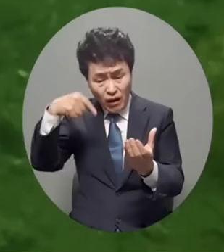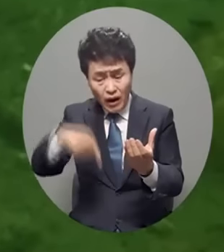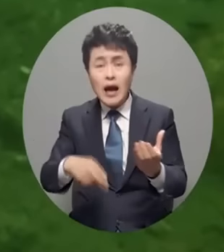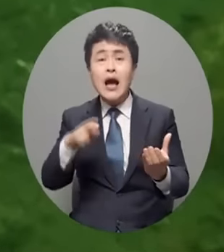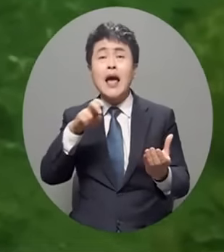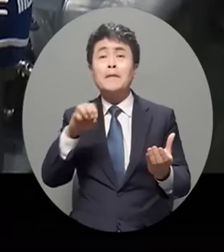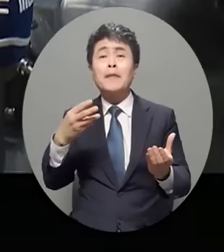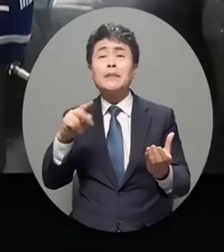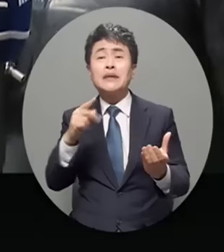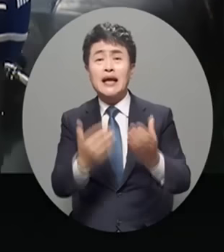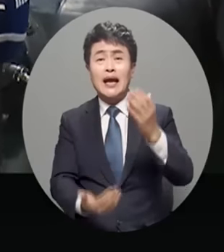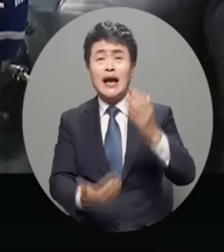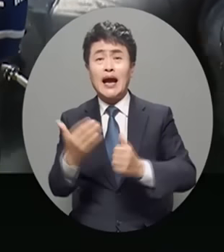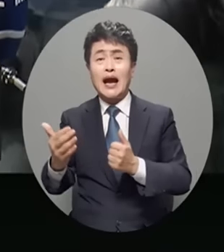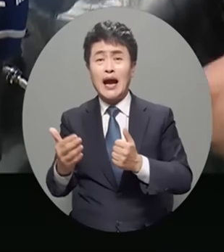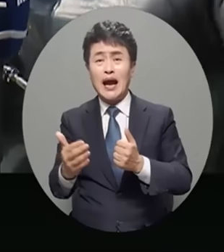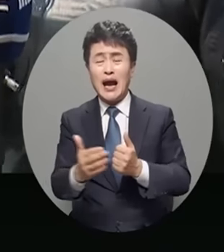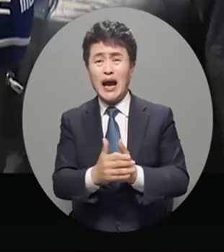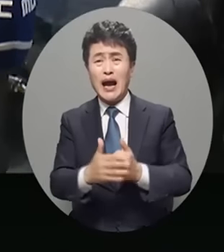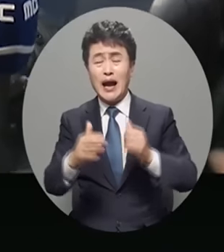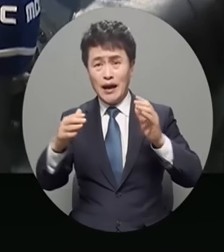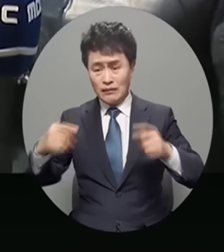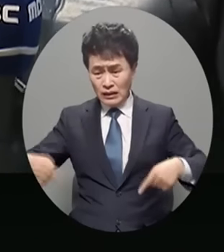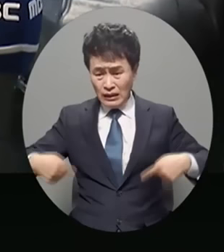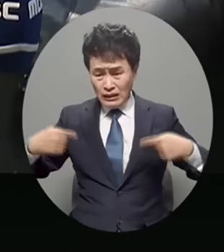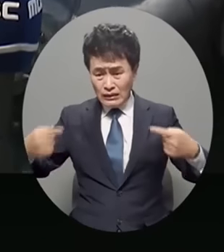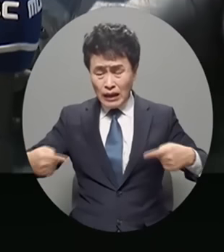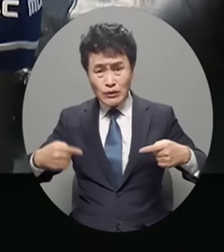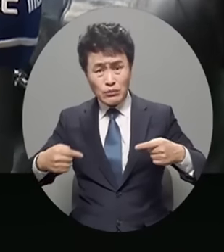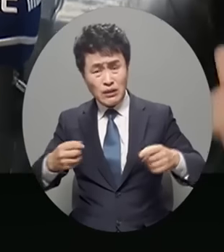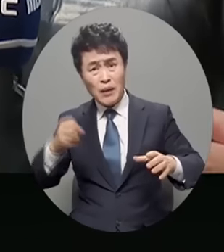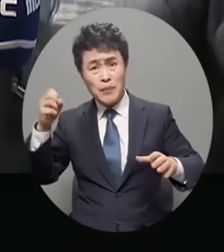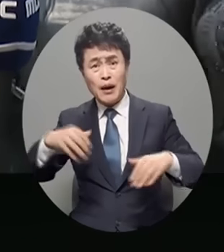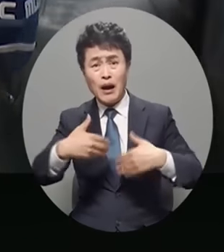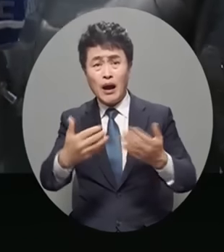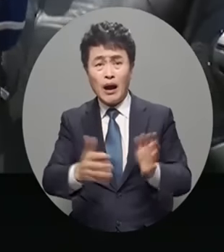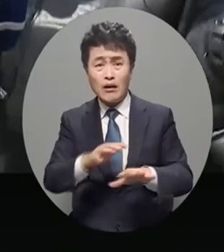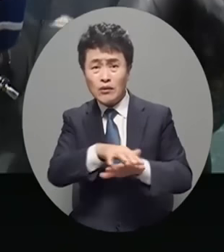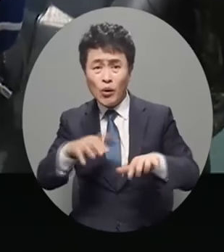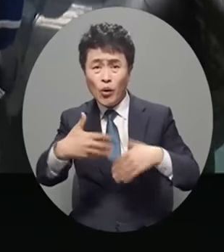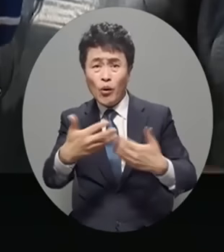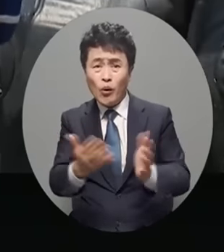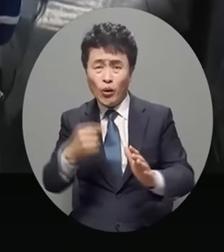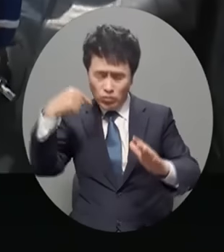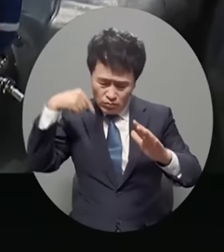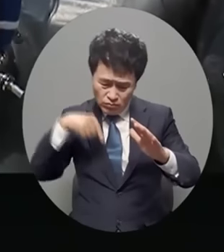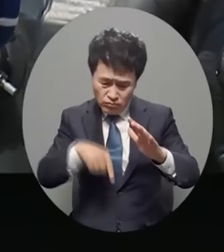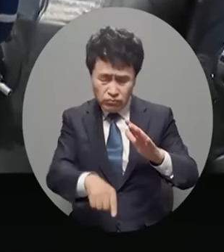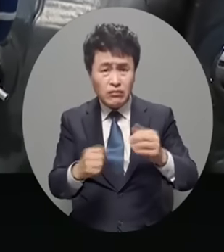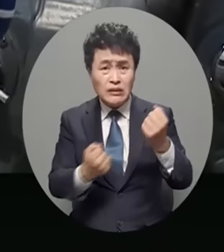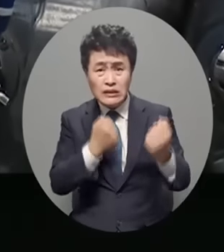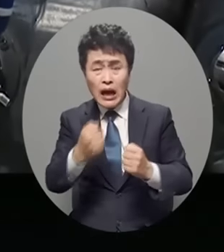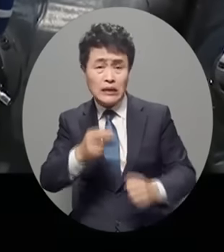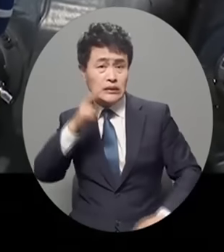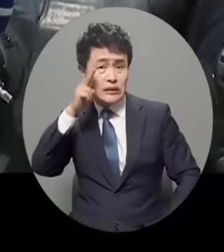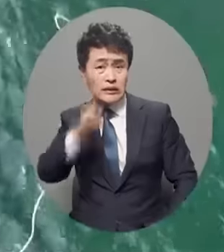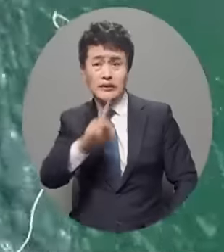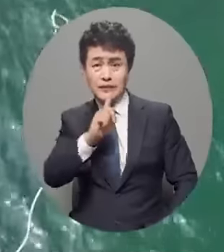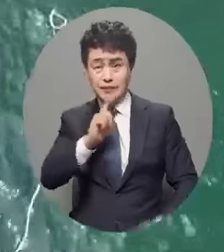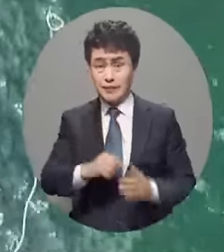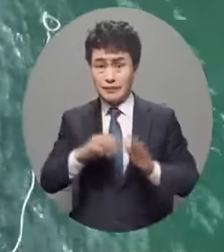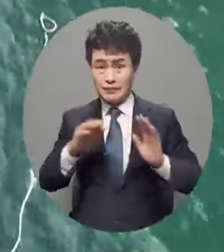있습니다. 배 다이하고 그물하고 통발하고 자전차하고 바다 밑에 지금 한참 심각해요.